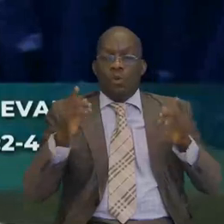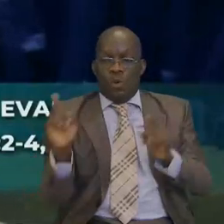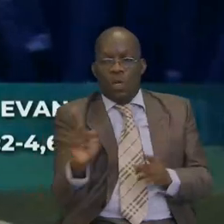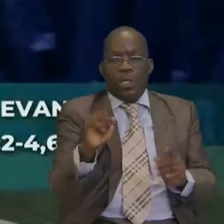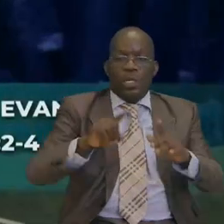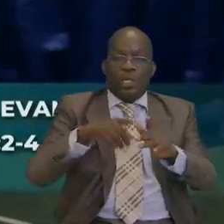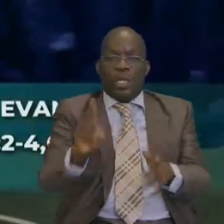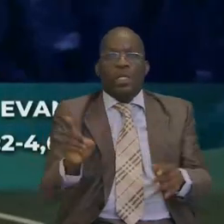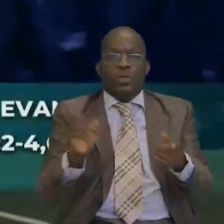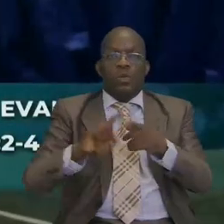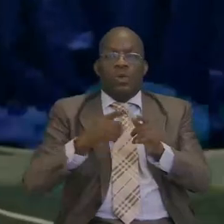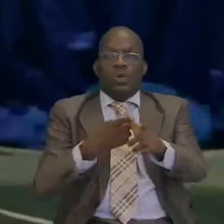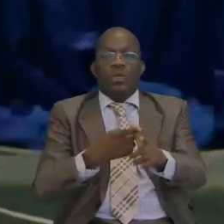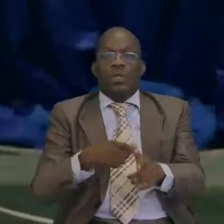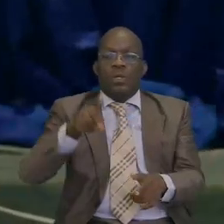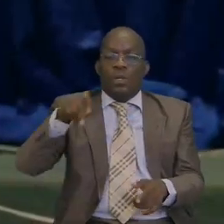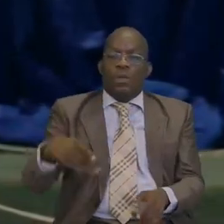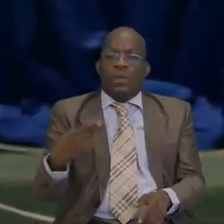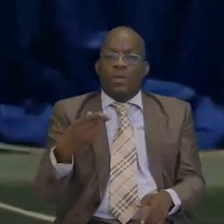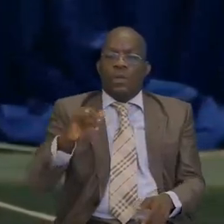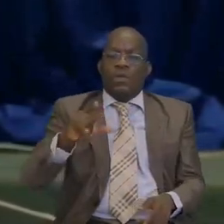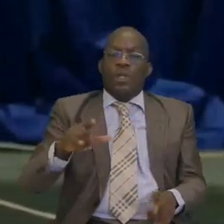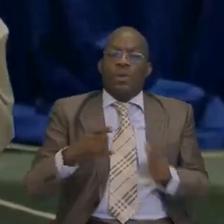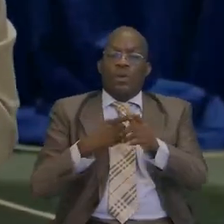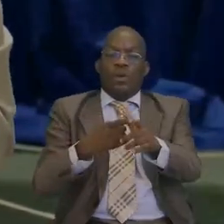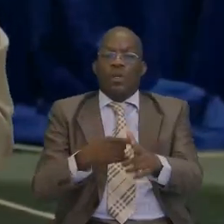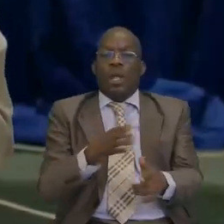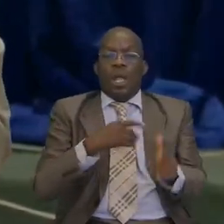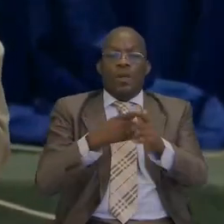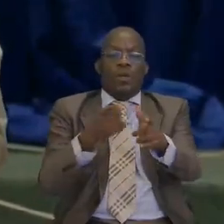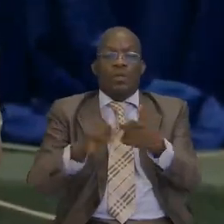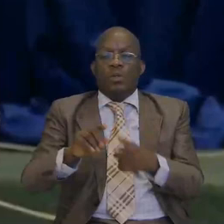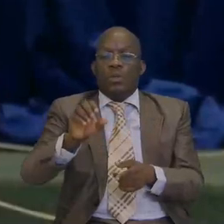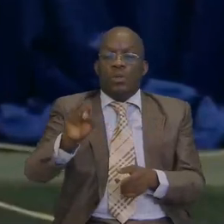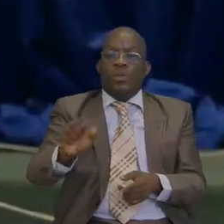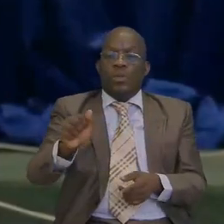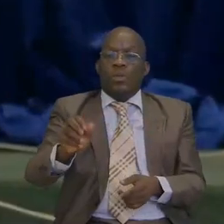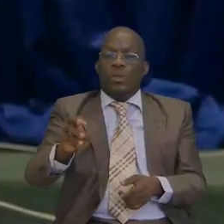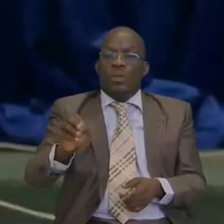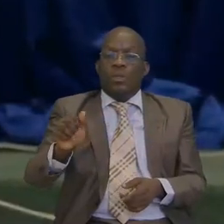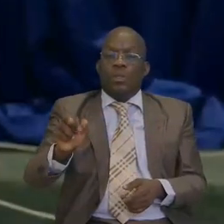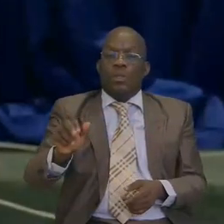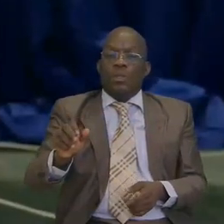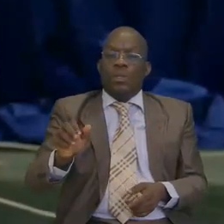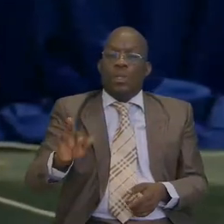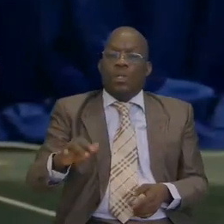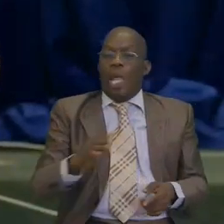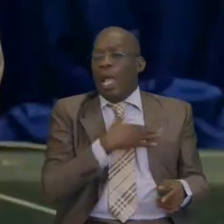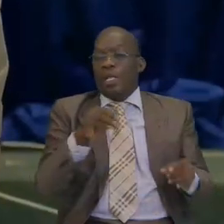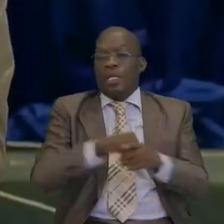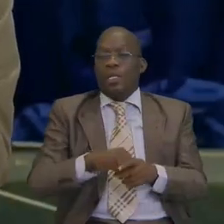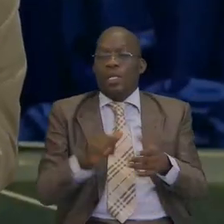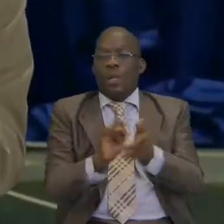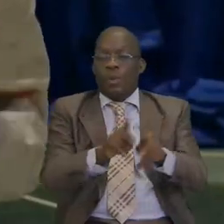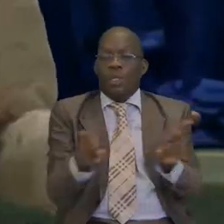courir. Philippe va fuir pour aller en Samarie. Et quand il était en Samarie, il a parlé de Jésus